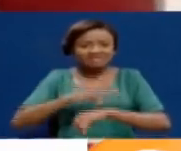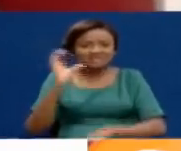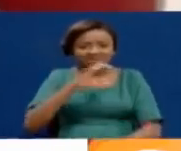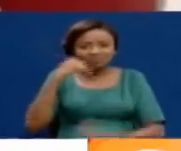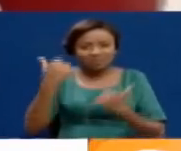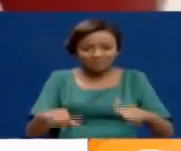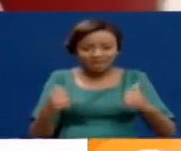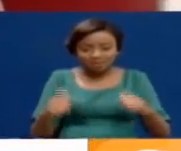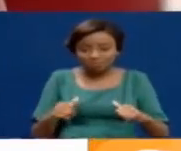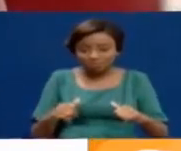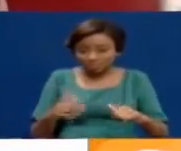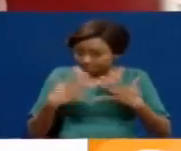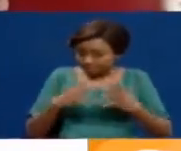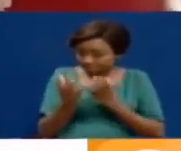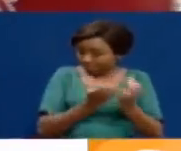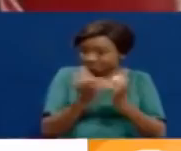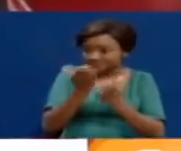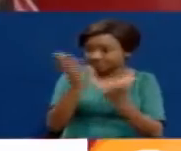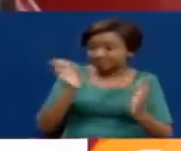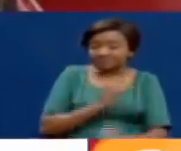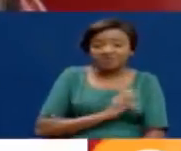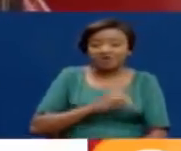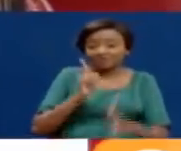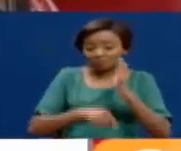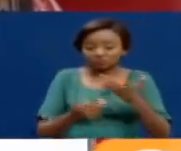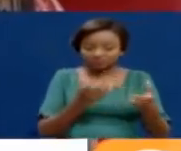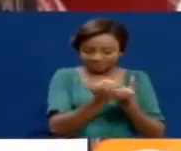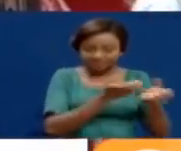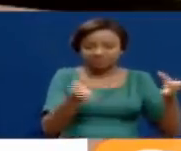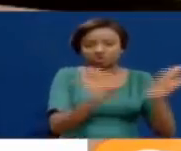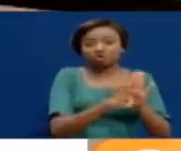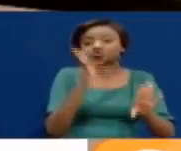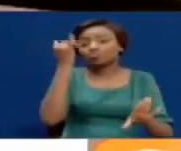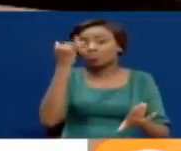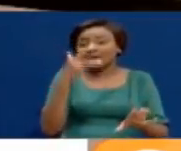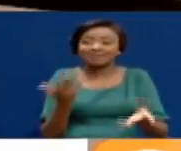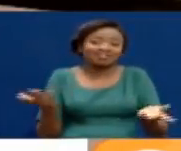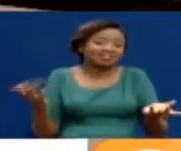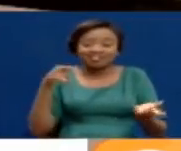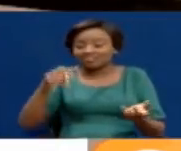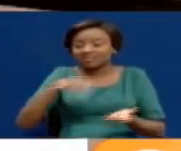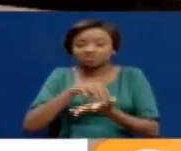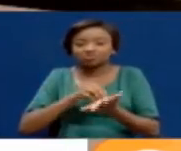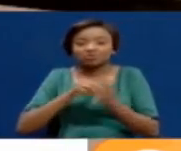mmoja. Wafanyibiashara sasa wanahofia kufunga biashara zao iwapo